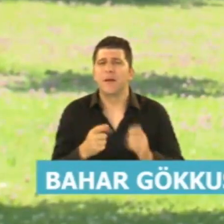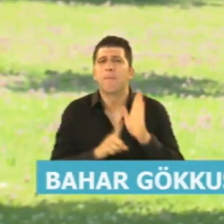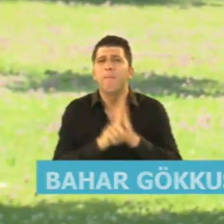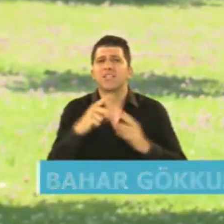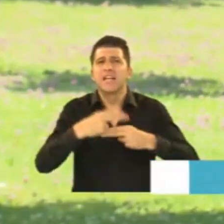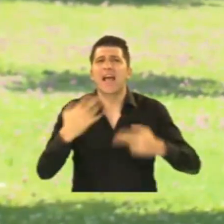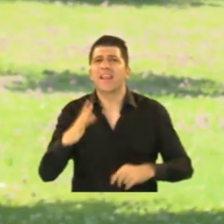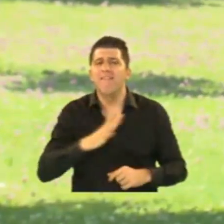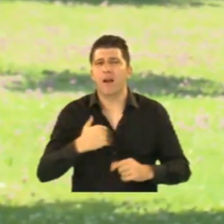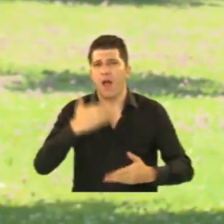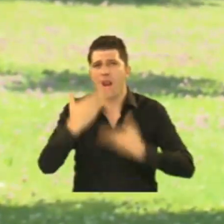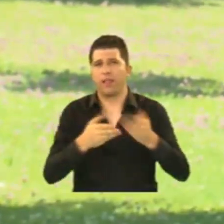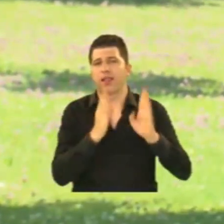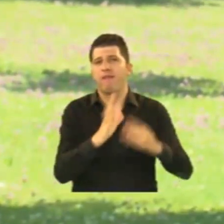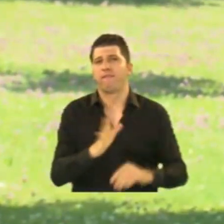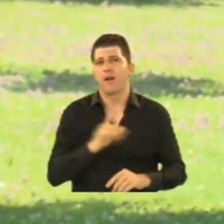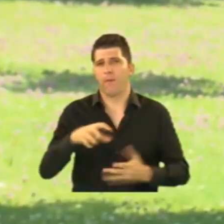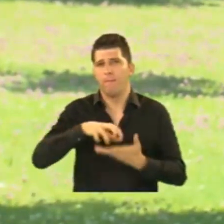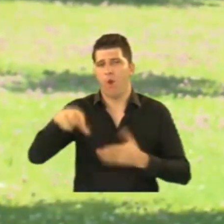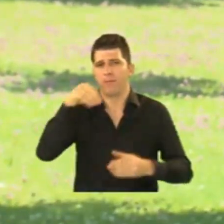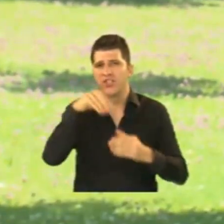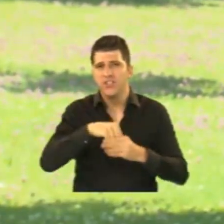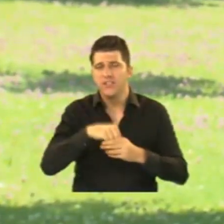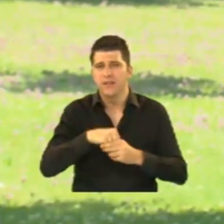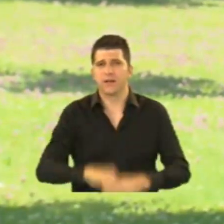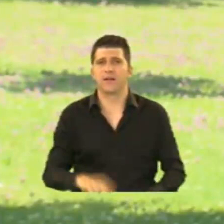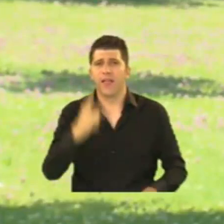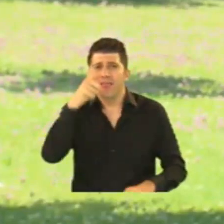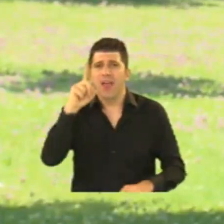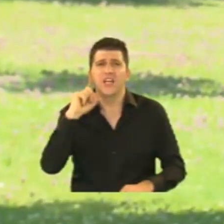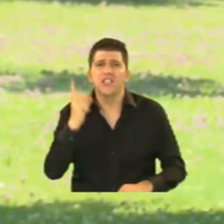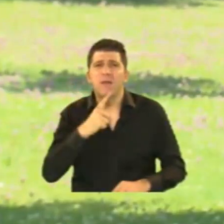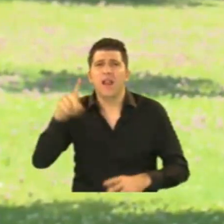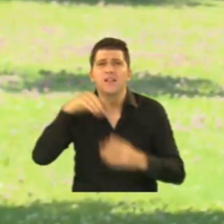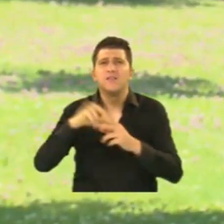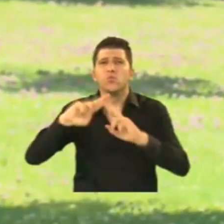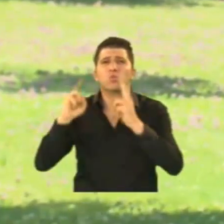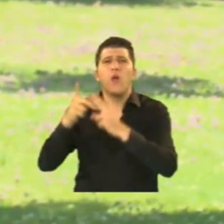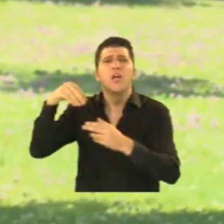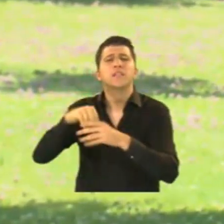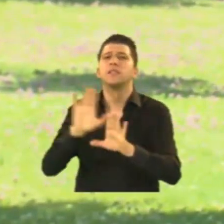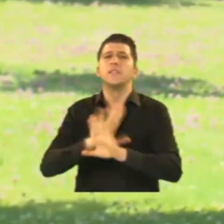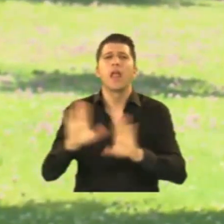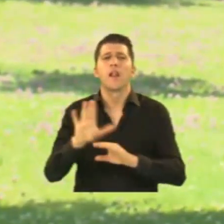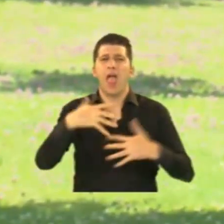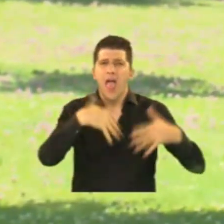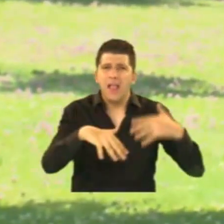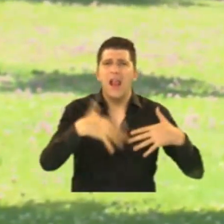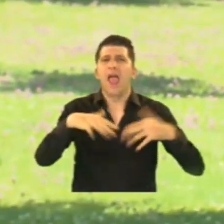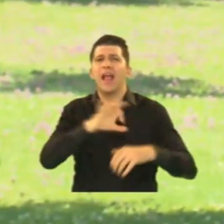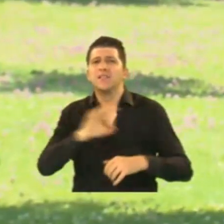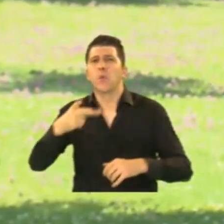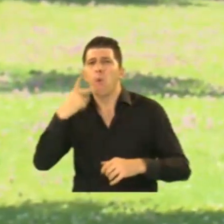taçlanmış hikayeleri aktarmaya devam edeceğiz biz bu bölümümüzde de. Sadece işitme engeller dünyasında değil,